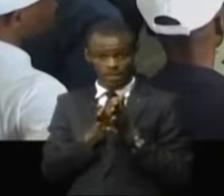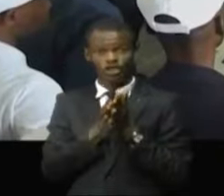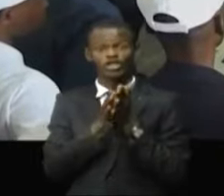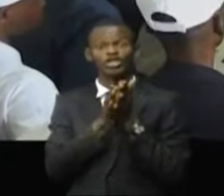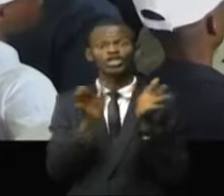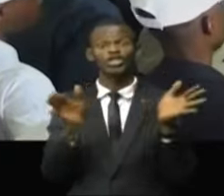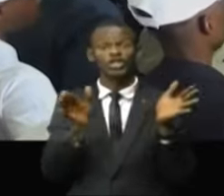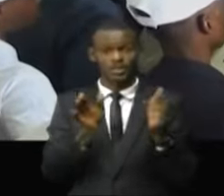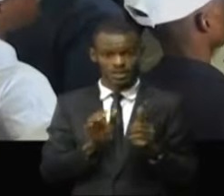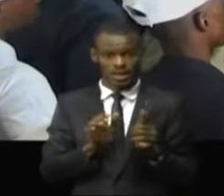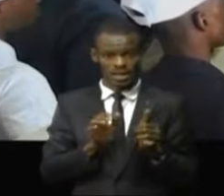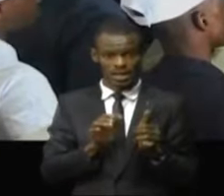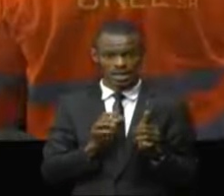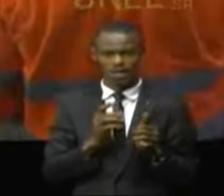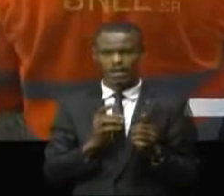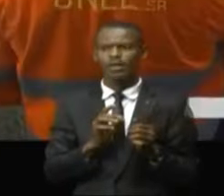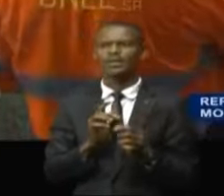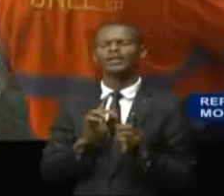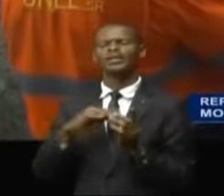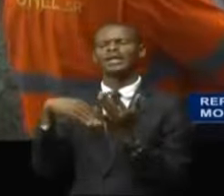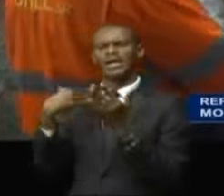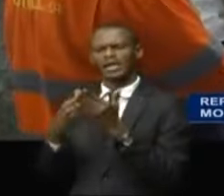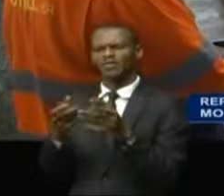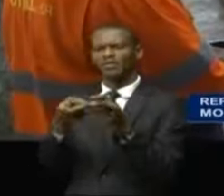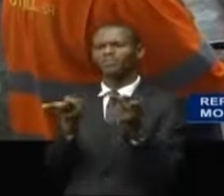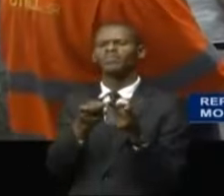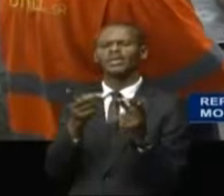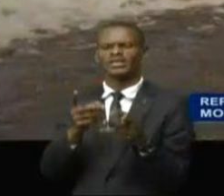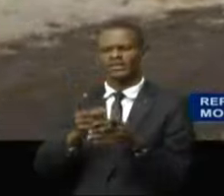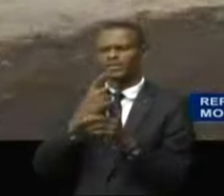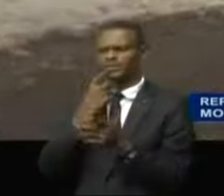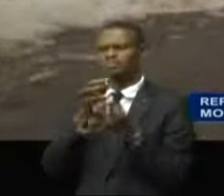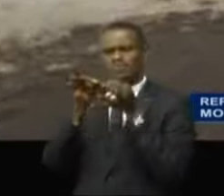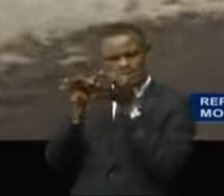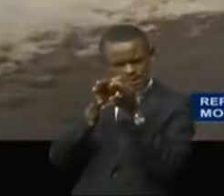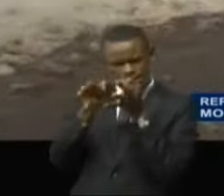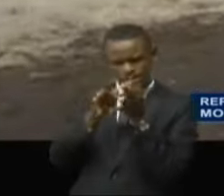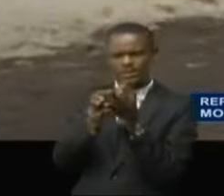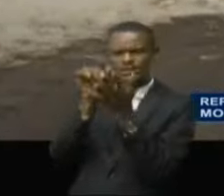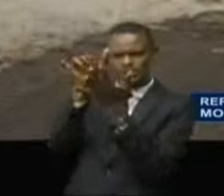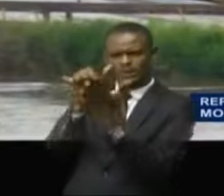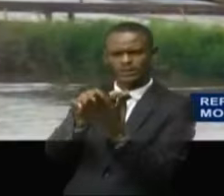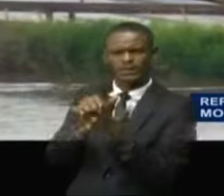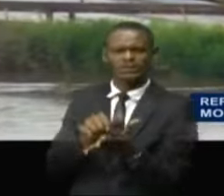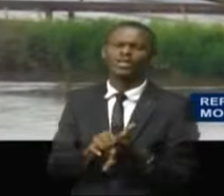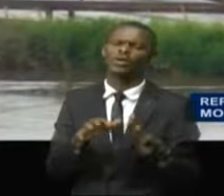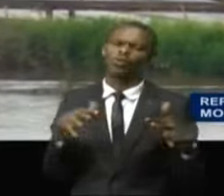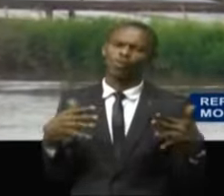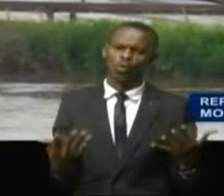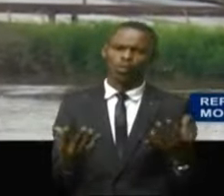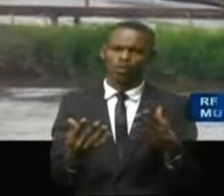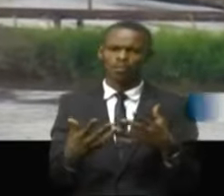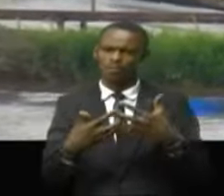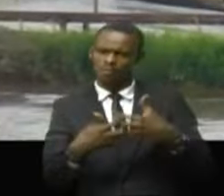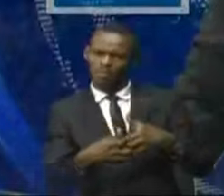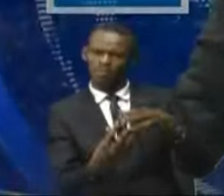Kabemba, a donné quelques explications liées au fonctionnement de cet outil de production de l'énergie